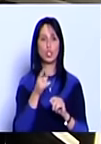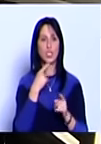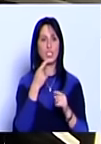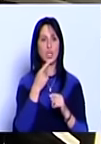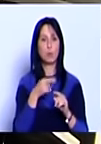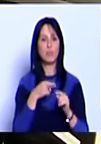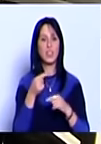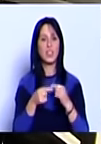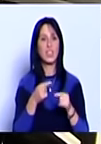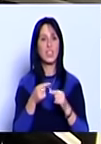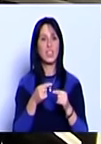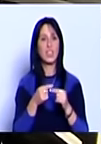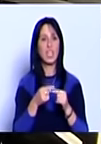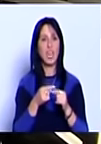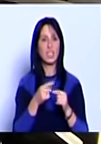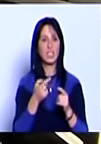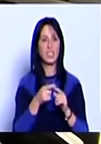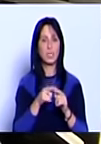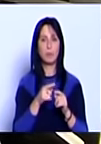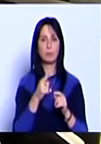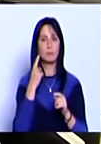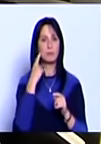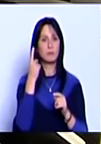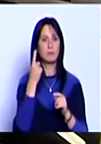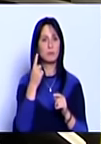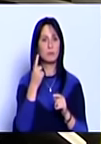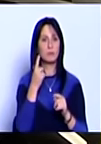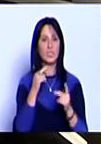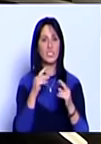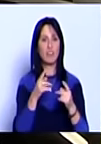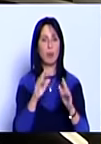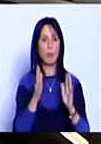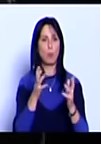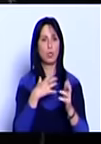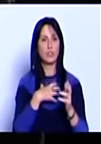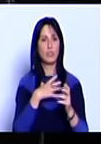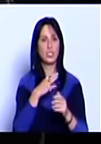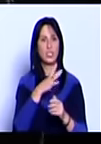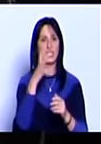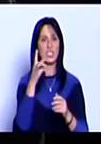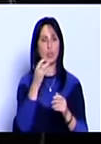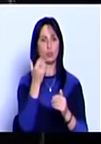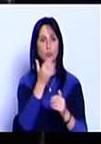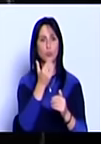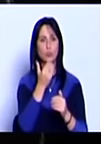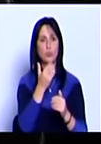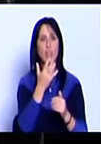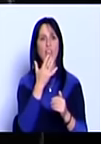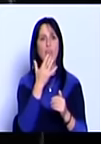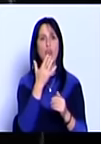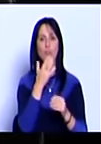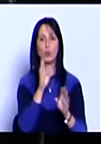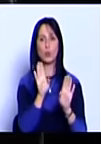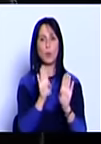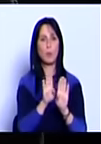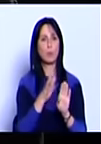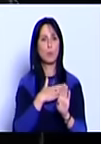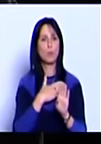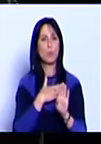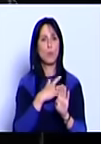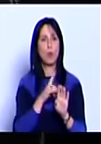იმ ტრადიციებზე, რომელთა გამოგონება ან ძალიან მნიშვნელოვანი ცვლილება მოხდა საბჭოთა კონტექსტში. ხშირ შემთხვევაში ეროვნულ იდენტობასაც ეხება ეს,